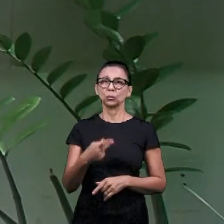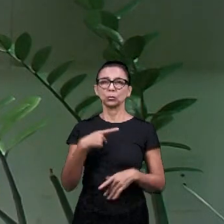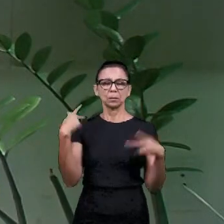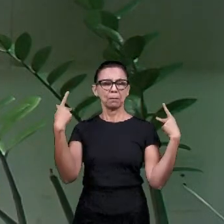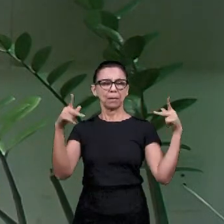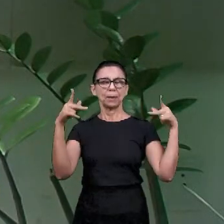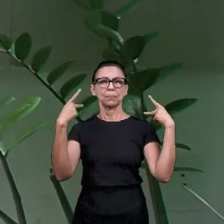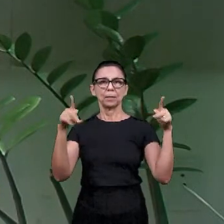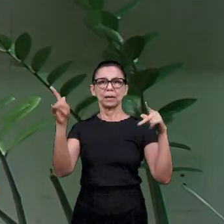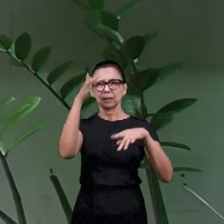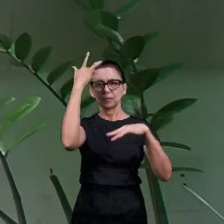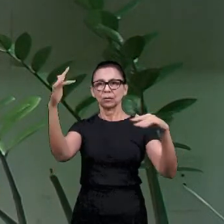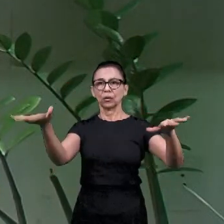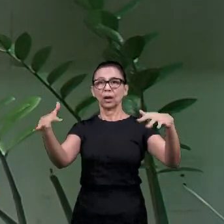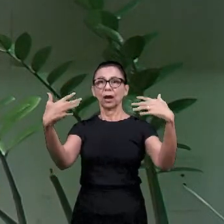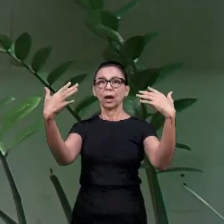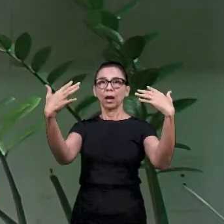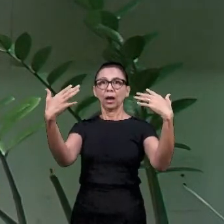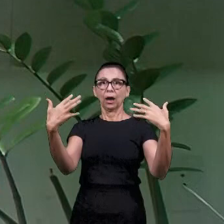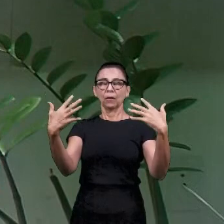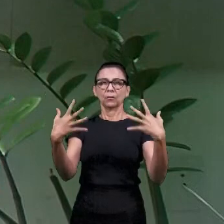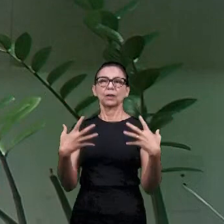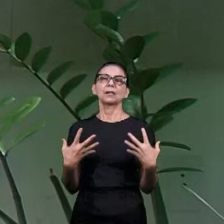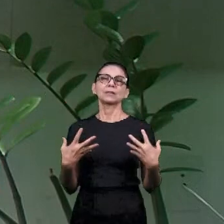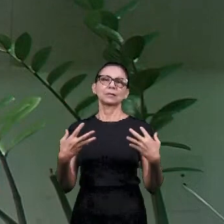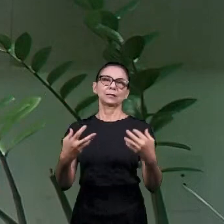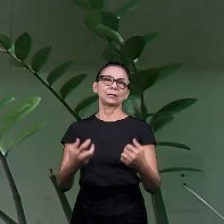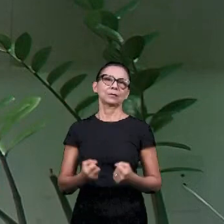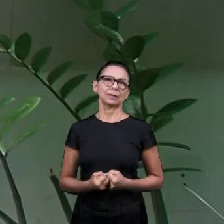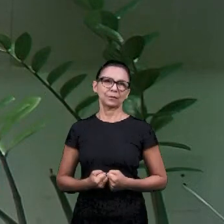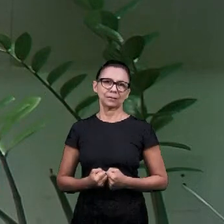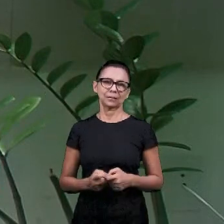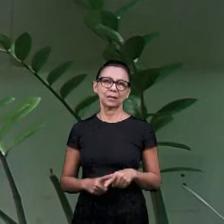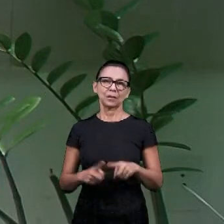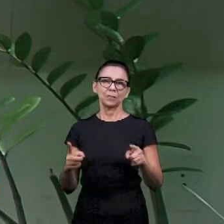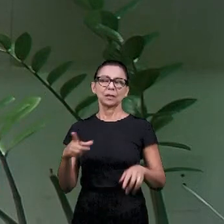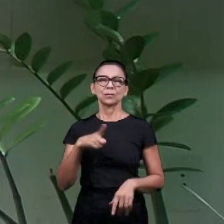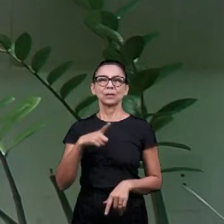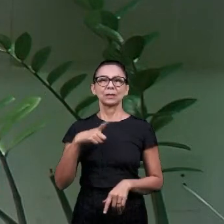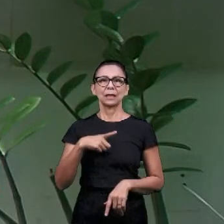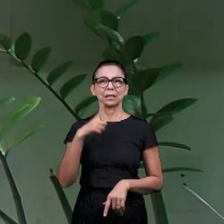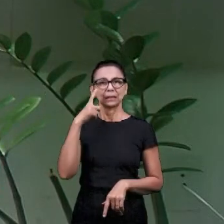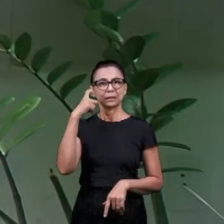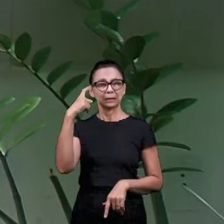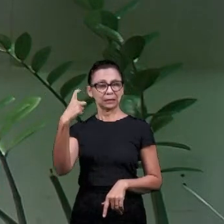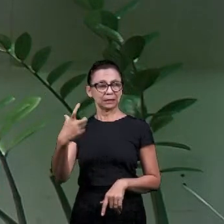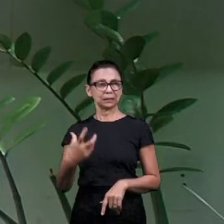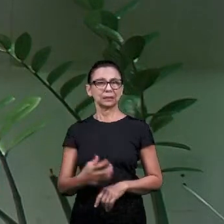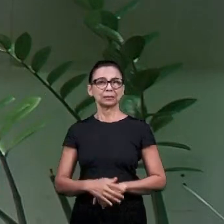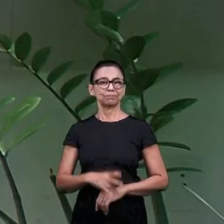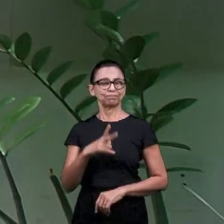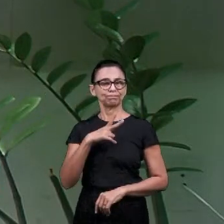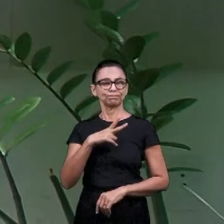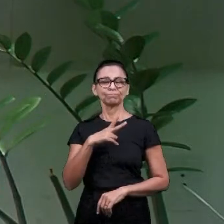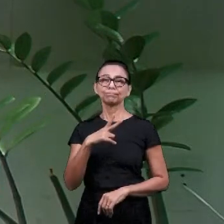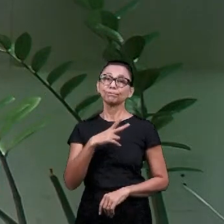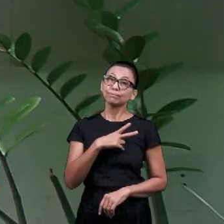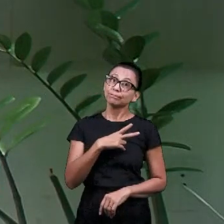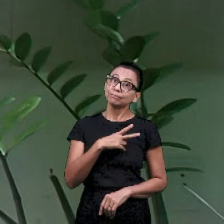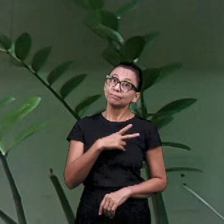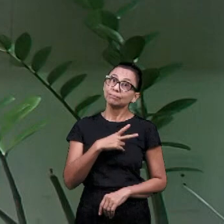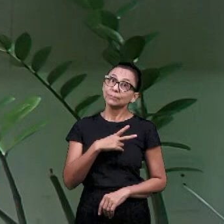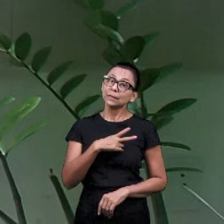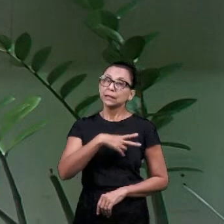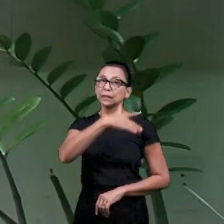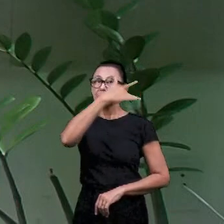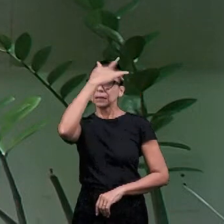sa dédication à ses intérêts propres. Mais regardez bien, les personnes confondent. Ça, c'est un problème de ce moment que nous